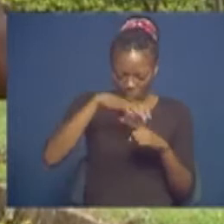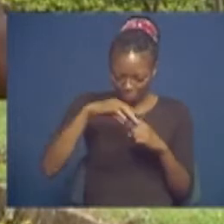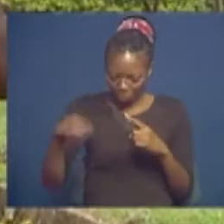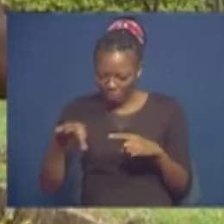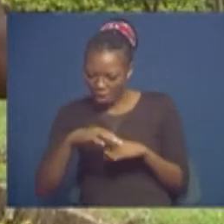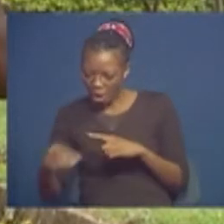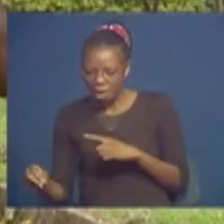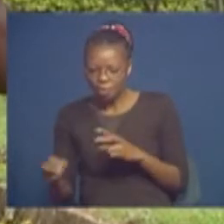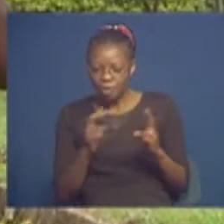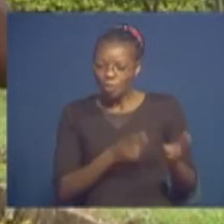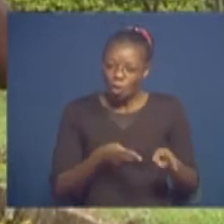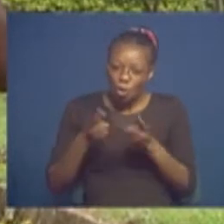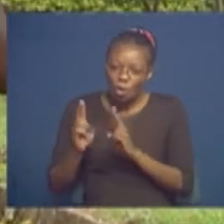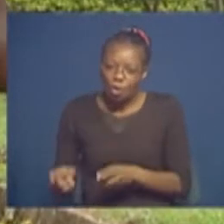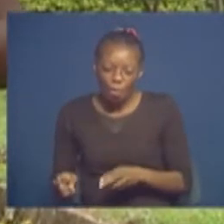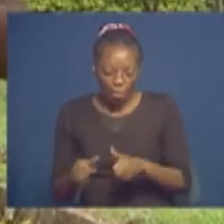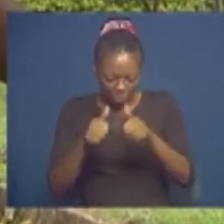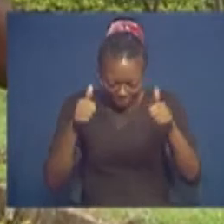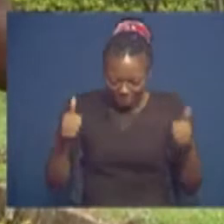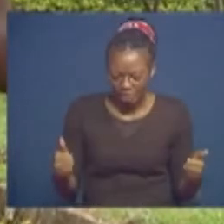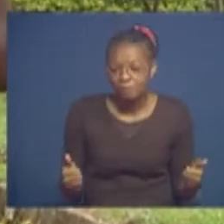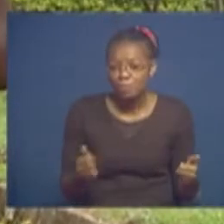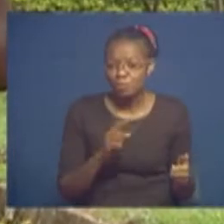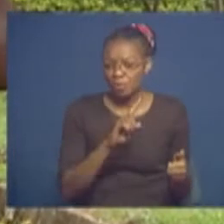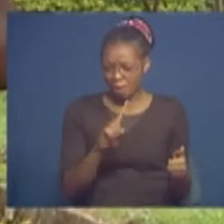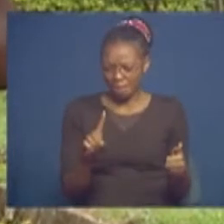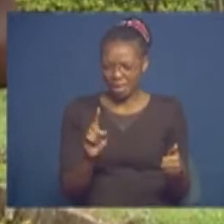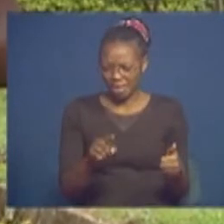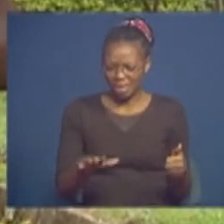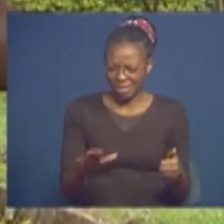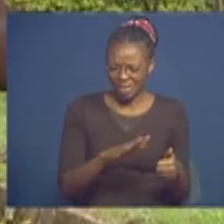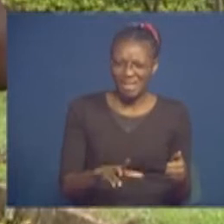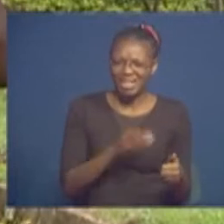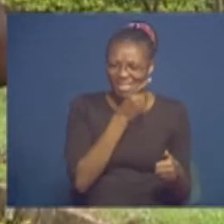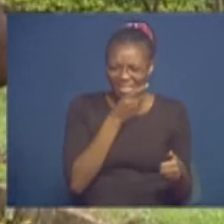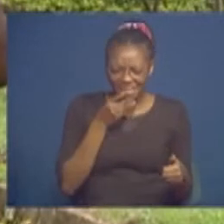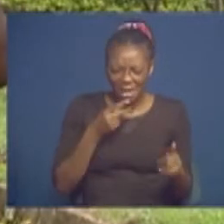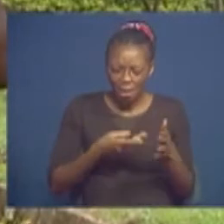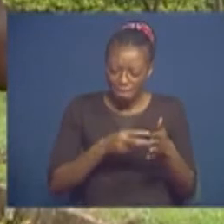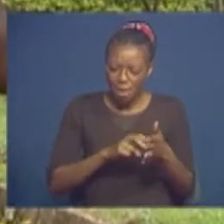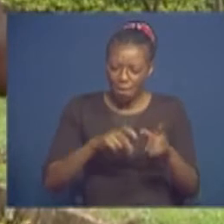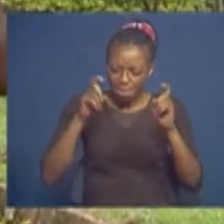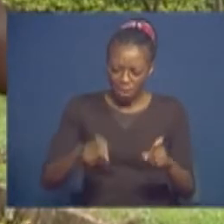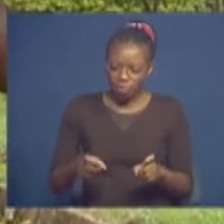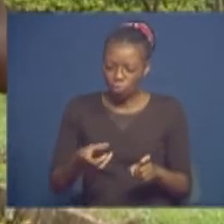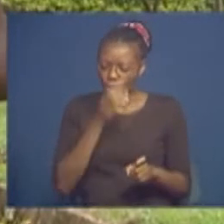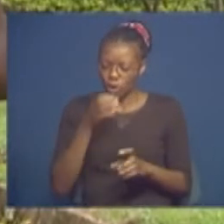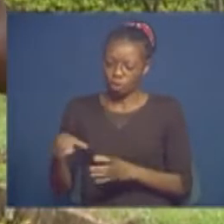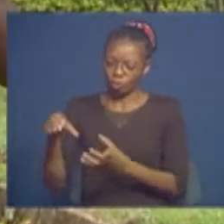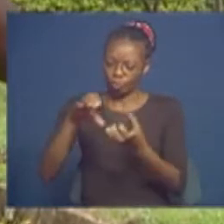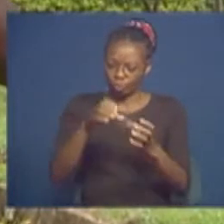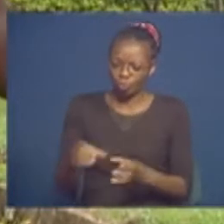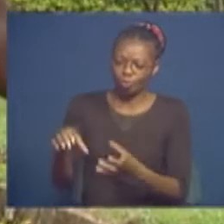eneo kame, lazima unyunyizie maji kila wakati ili mboga zako zinawiri. Jinsi unavyozidi kunyunyizia maji, nao